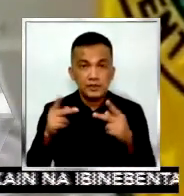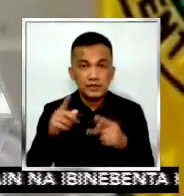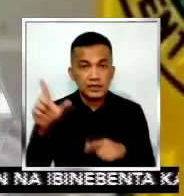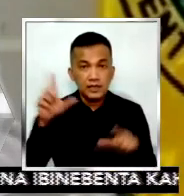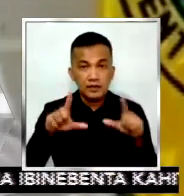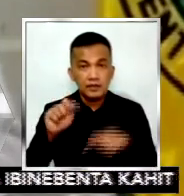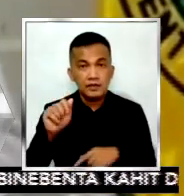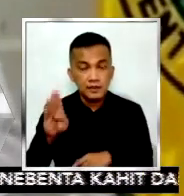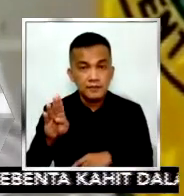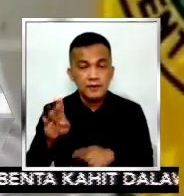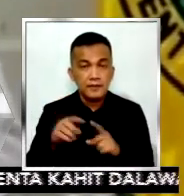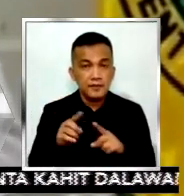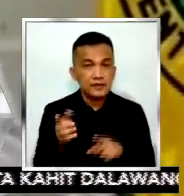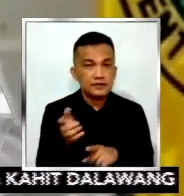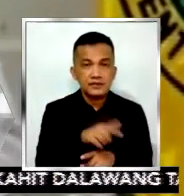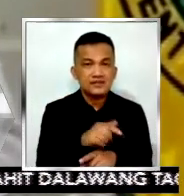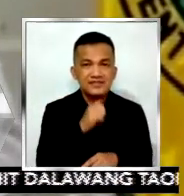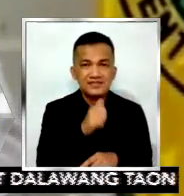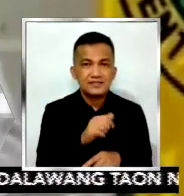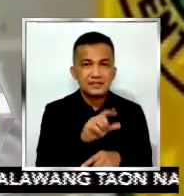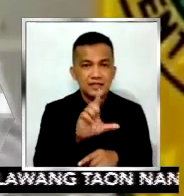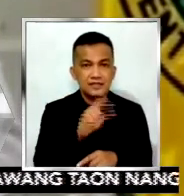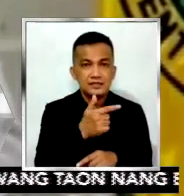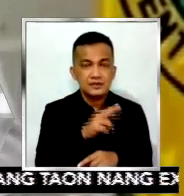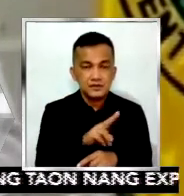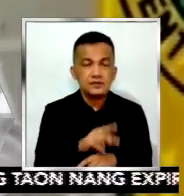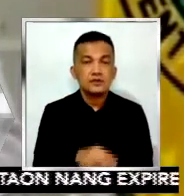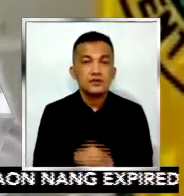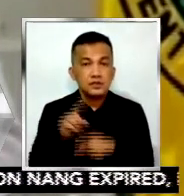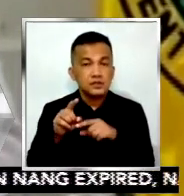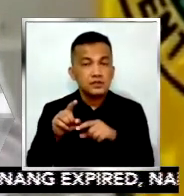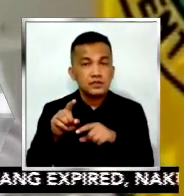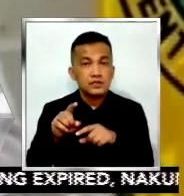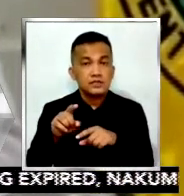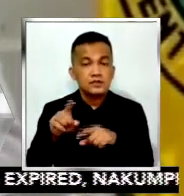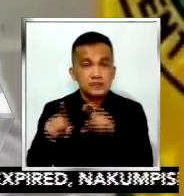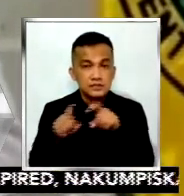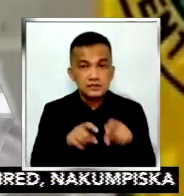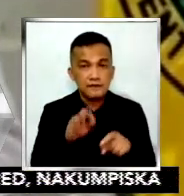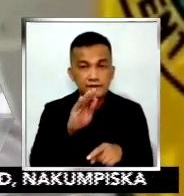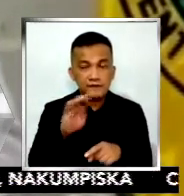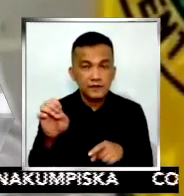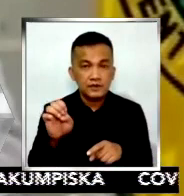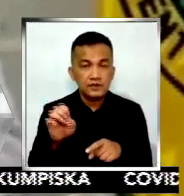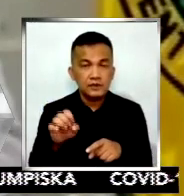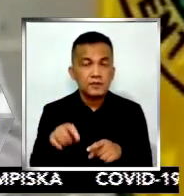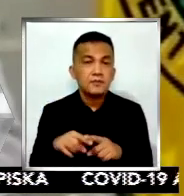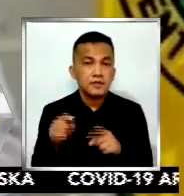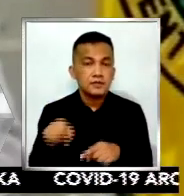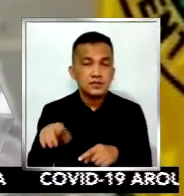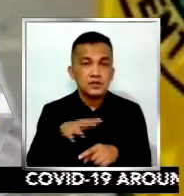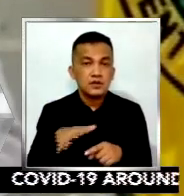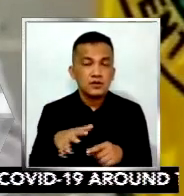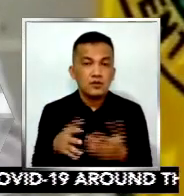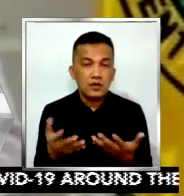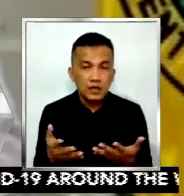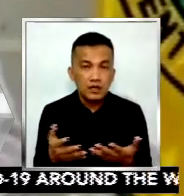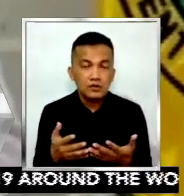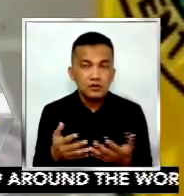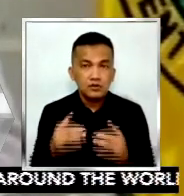mga LGUs. The testing fee that PhilHealth pays is lower at